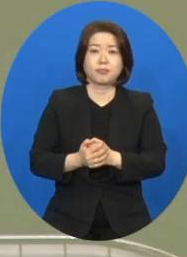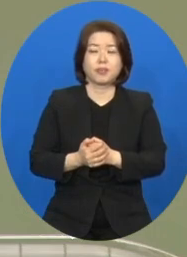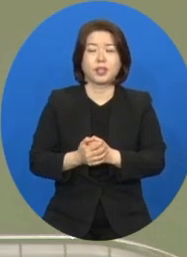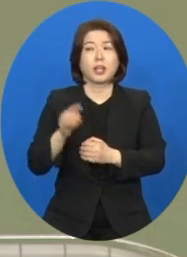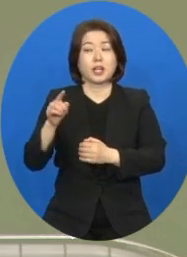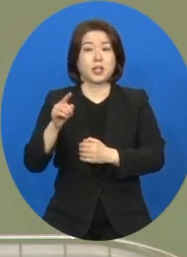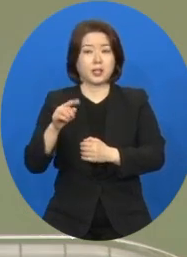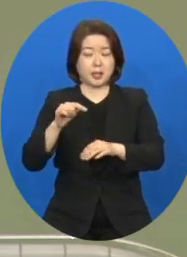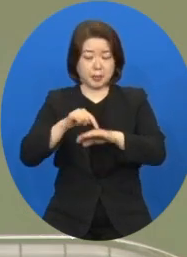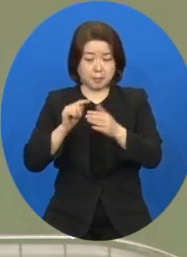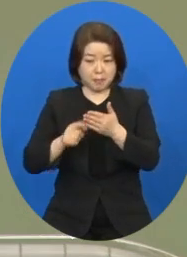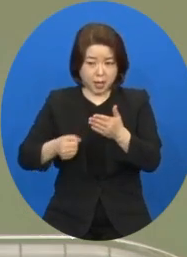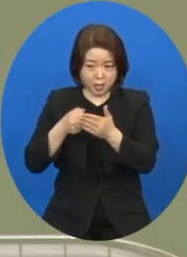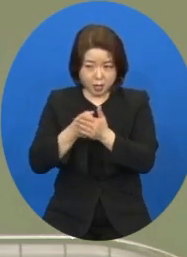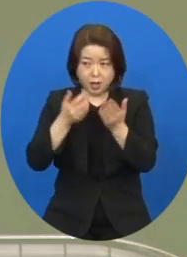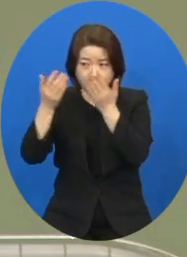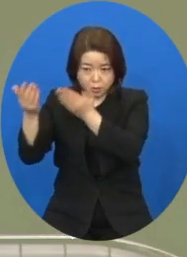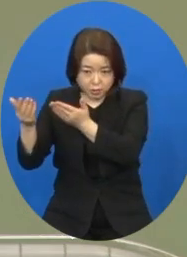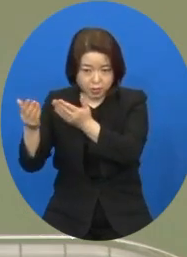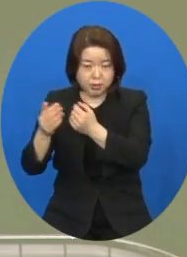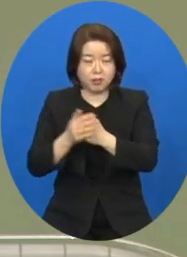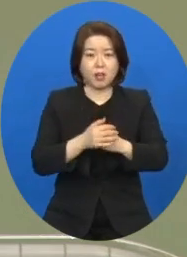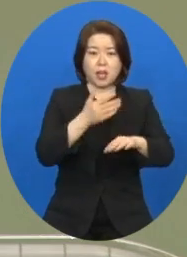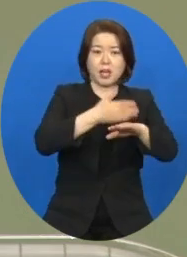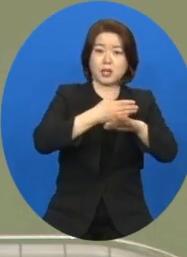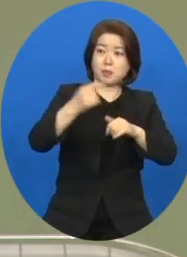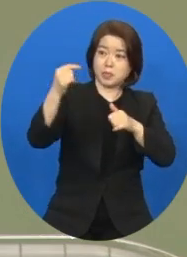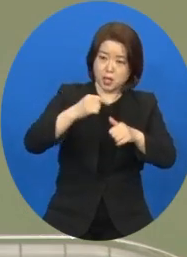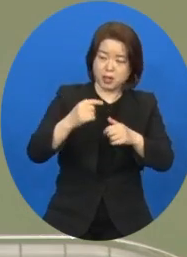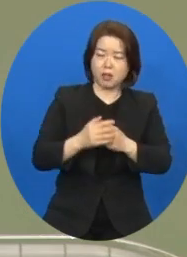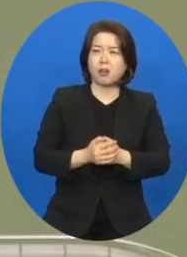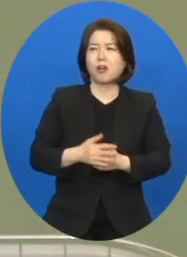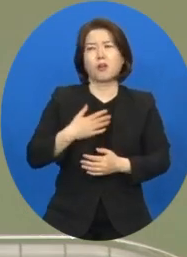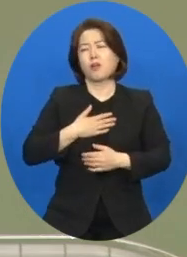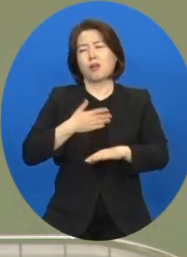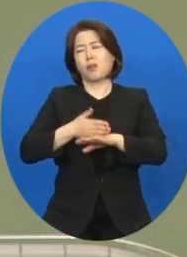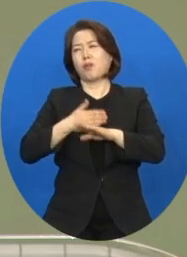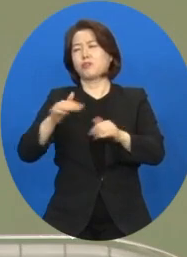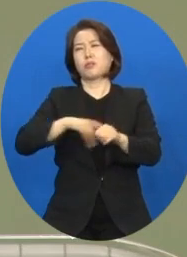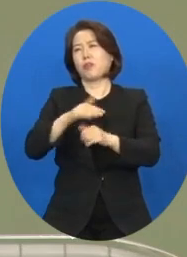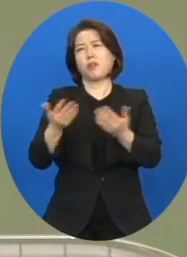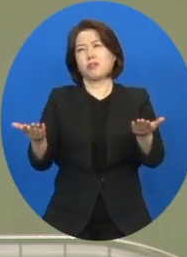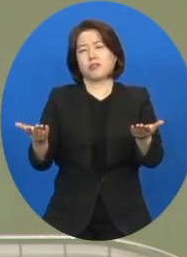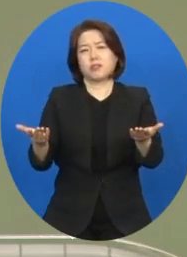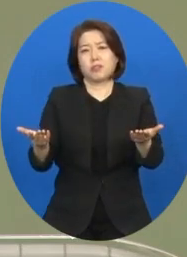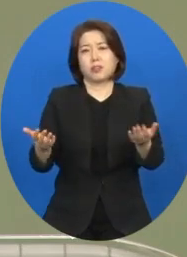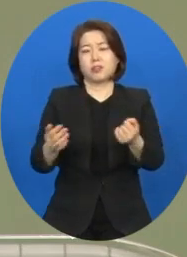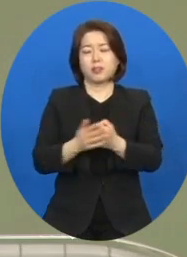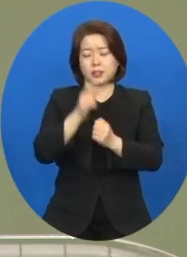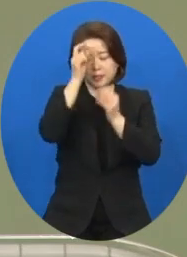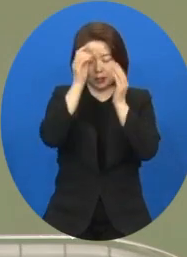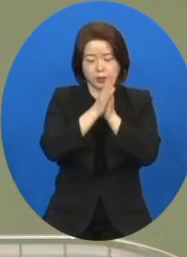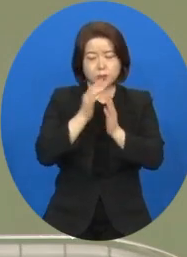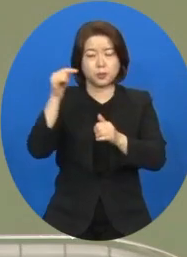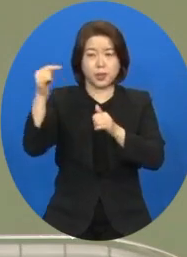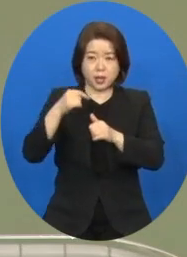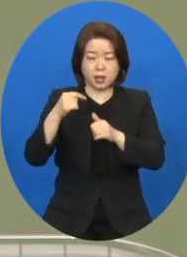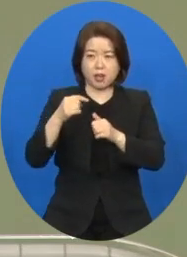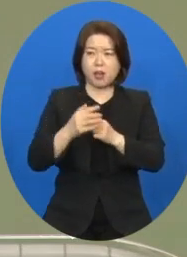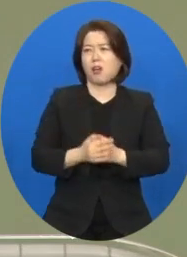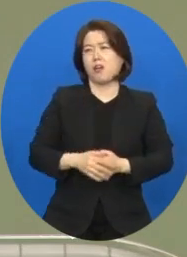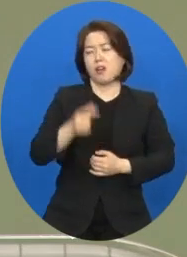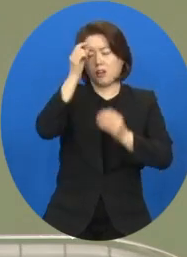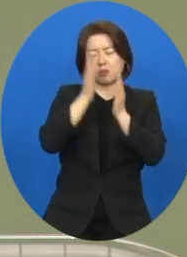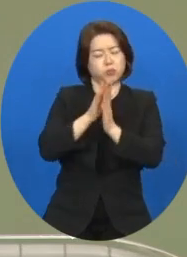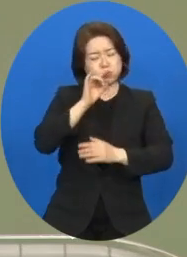그랬더니 감사하라. 아, 감사할 상황이 아닌데. 기도해라. 기도가 안